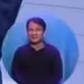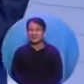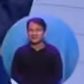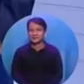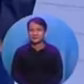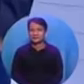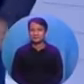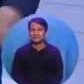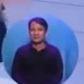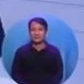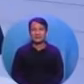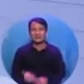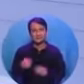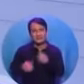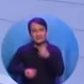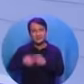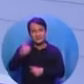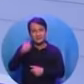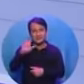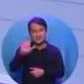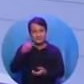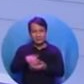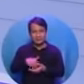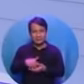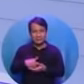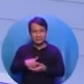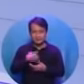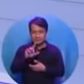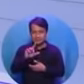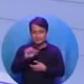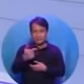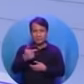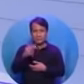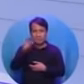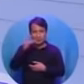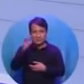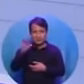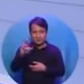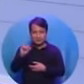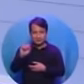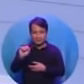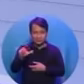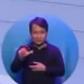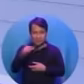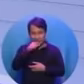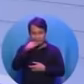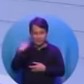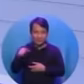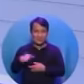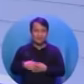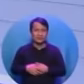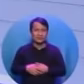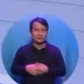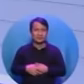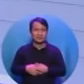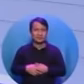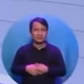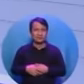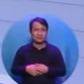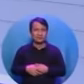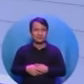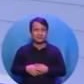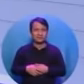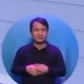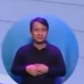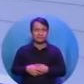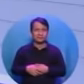Okay. Alam ko naman, 5,000 plus uling roasters na manok. Oh my God! Thank you po! Salamat po, Sarapi! Okay. Ang tagal